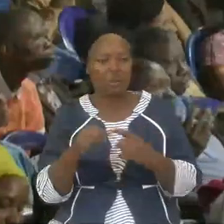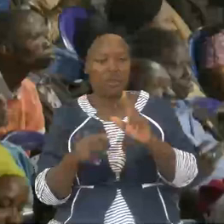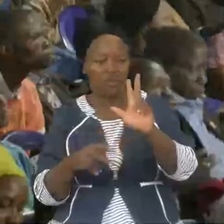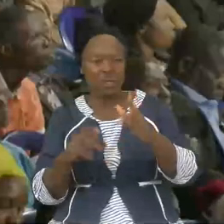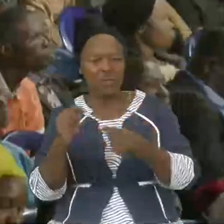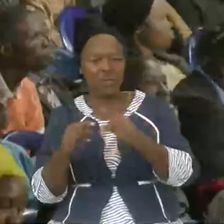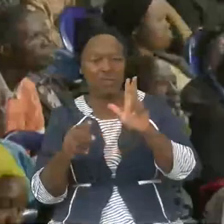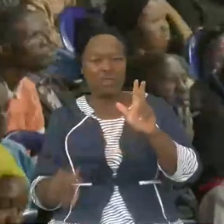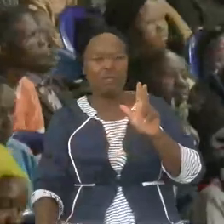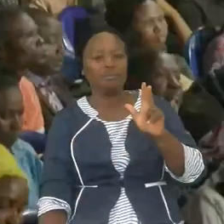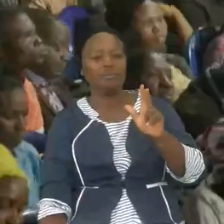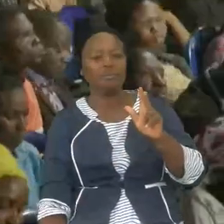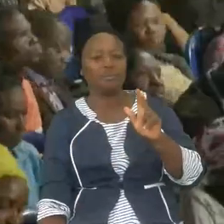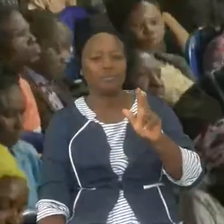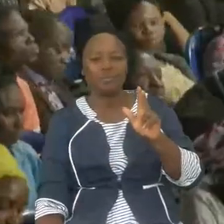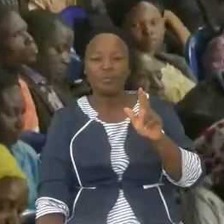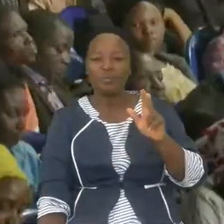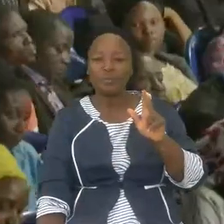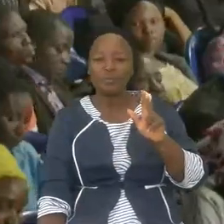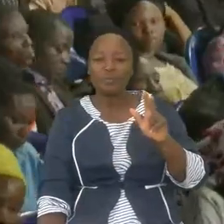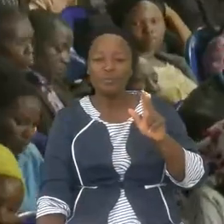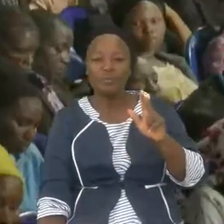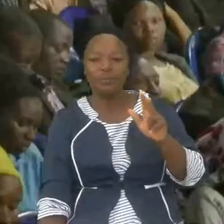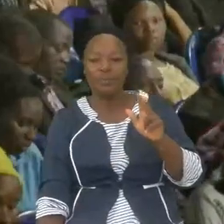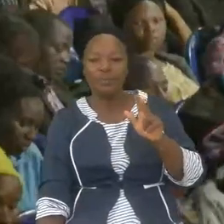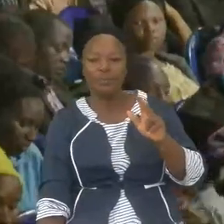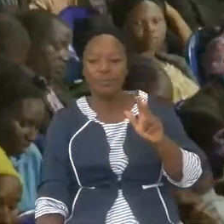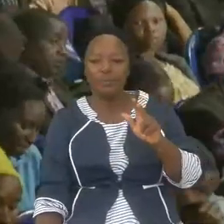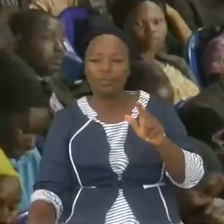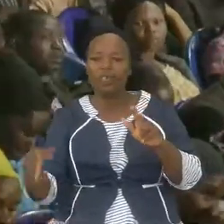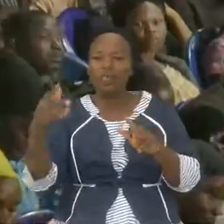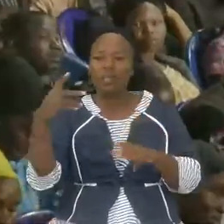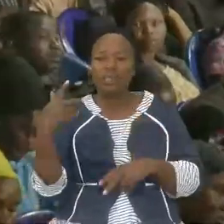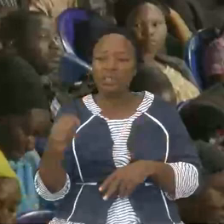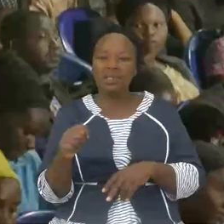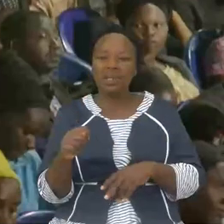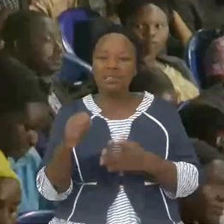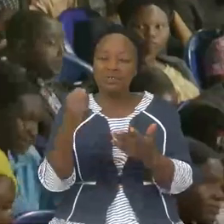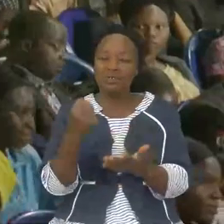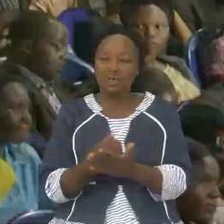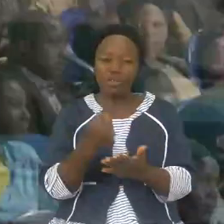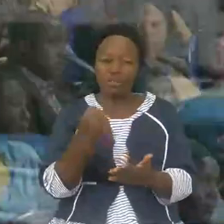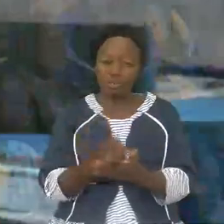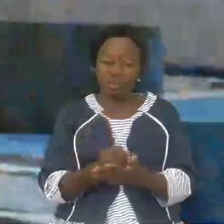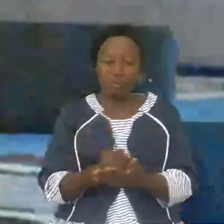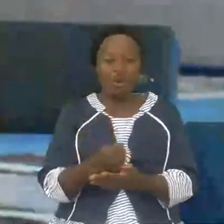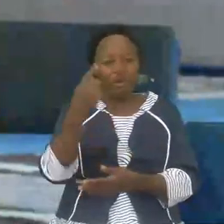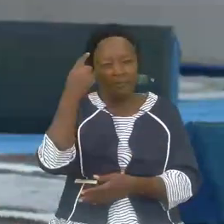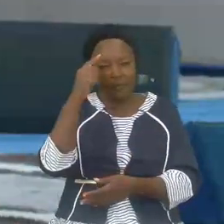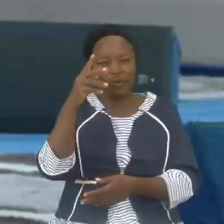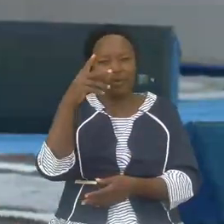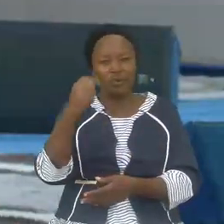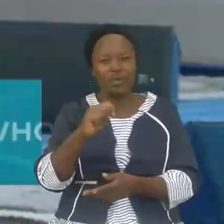au troisième point maintenant. Troisième point. Nous allons voir le trésor pour